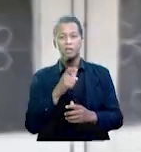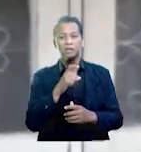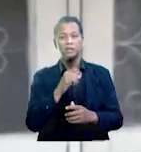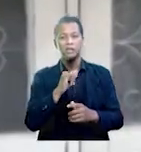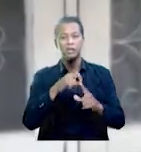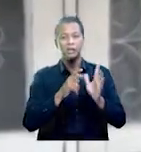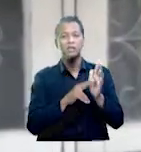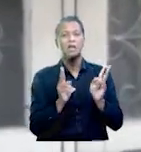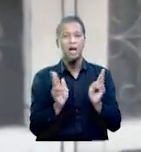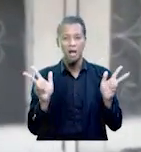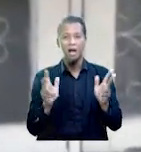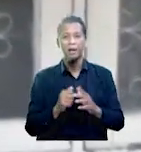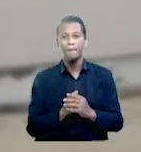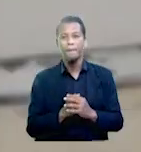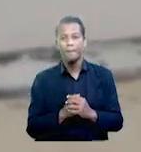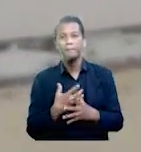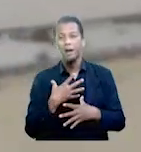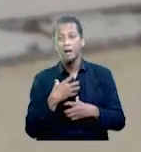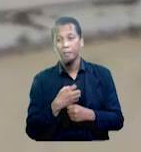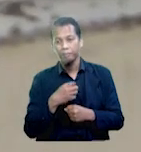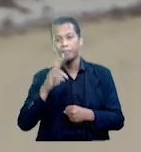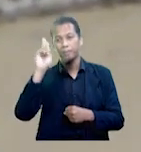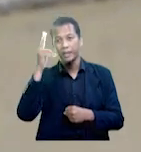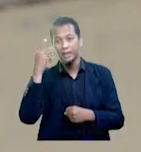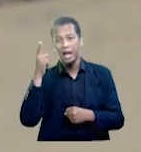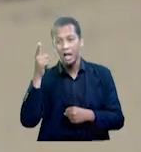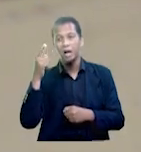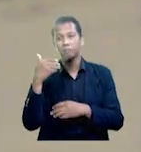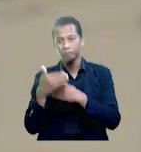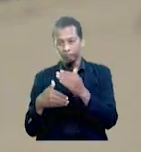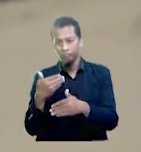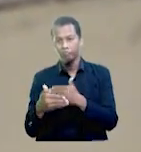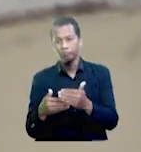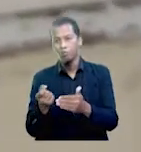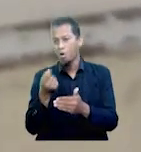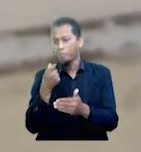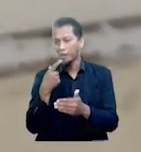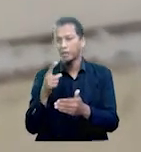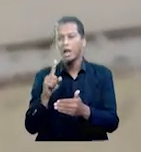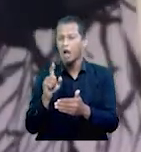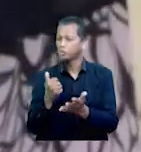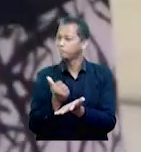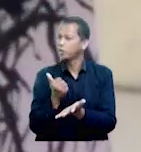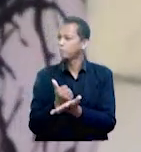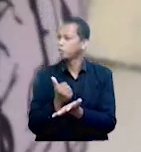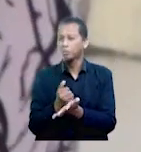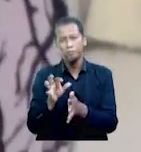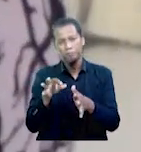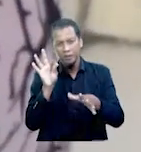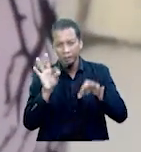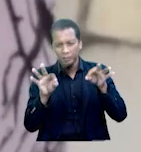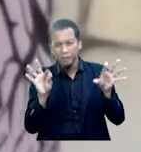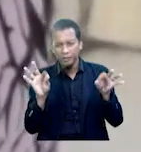berharap pemerintah bersama industri farmasi lebih intensif dalam memastikan keamanan obat yang dikonsumsi anak hingga tidak ada lagi anak